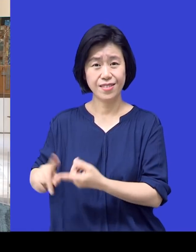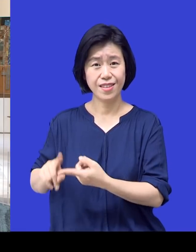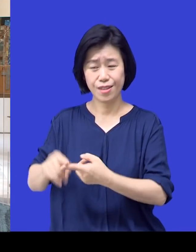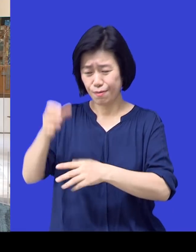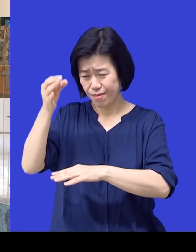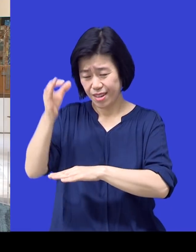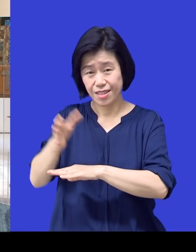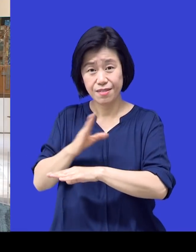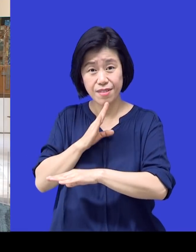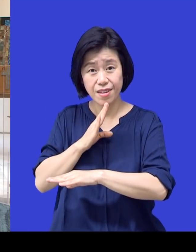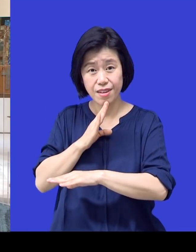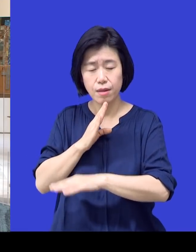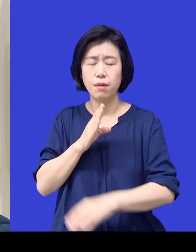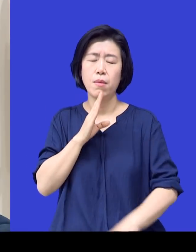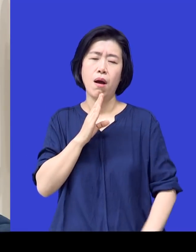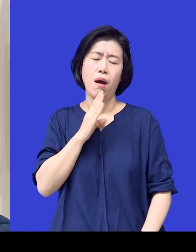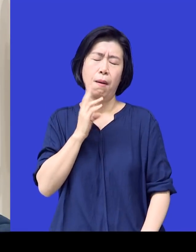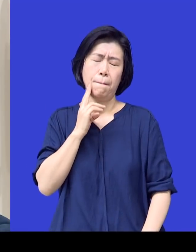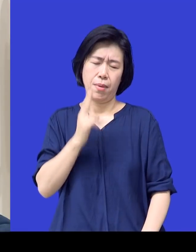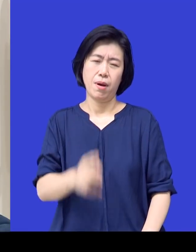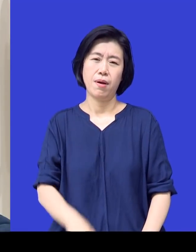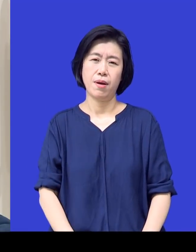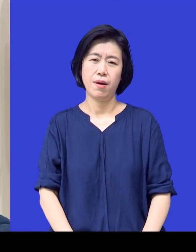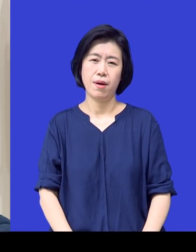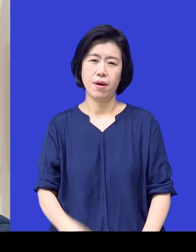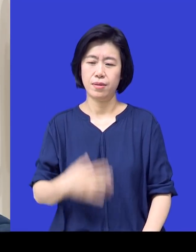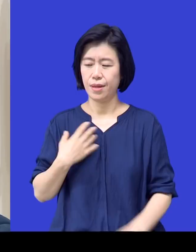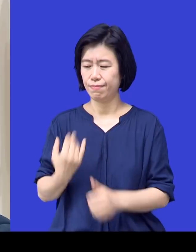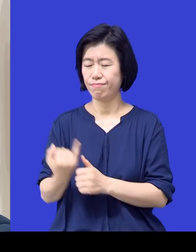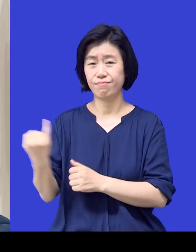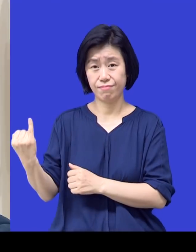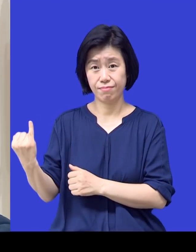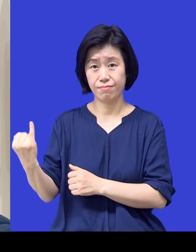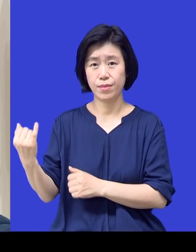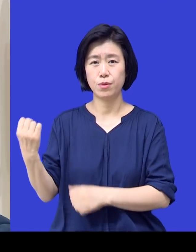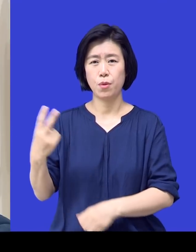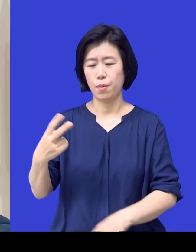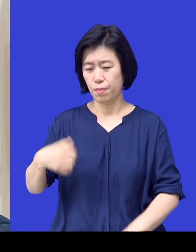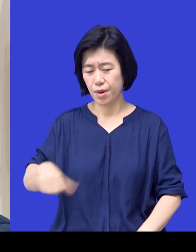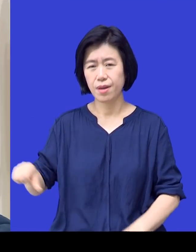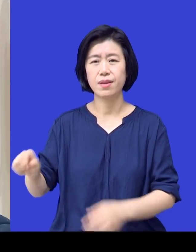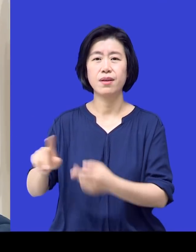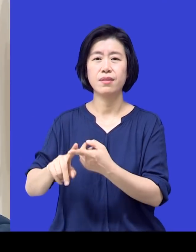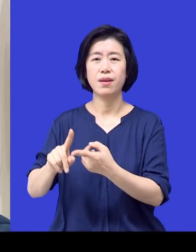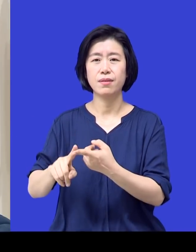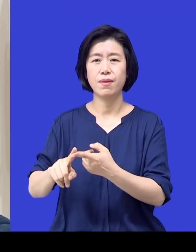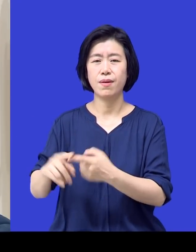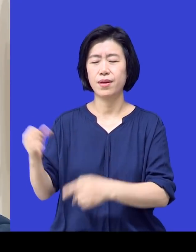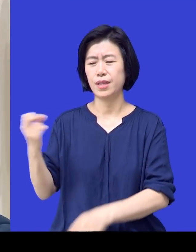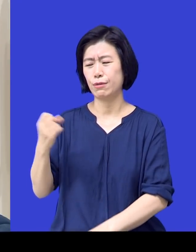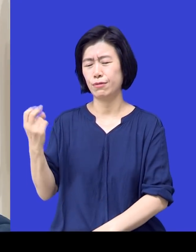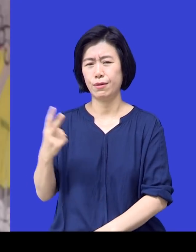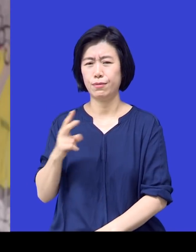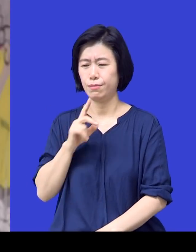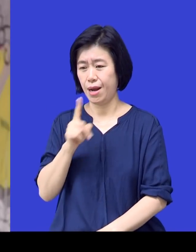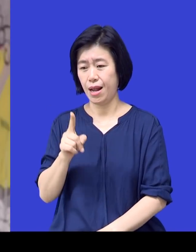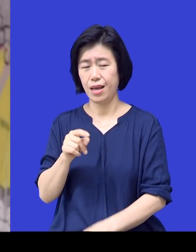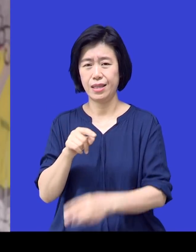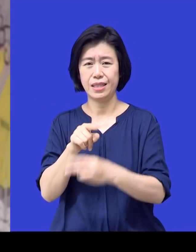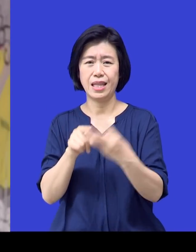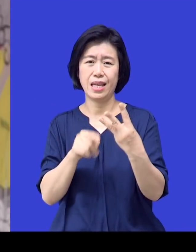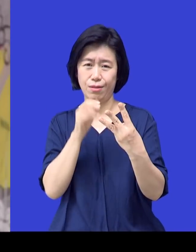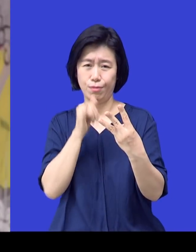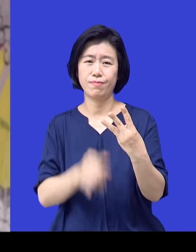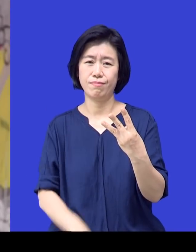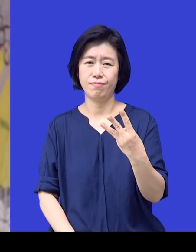거. 전 너무 미안하죠. 제가 아내한테 아이들한테 진짜 자주 얘기해요. 3마디예요.